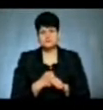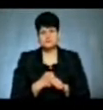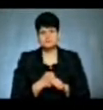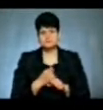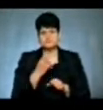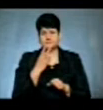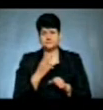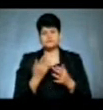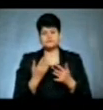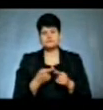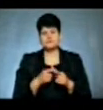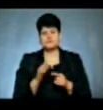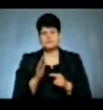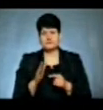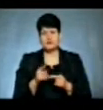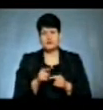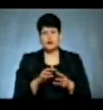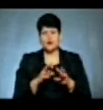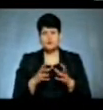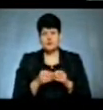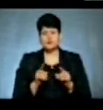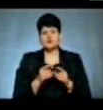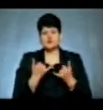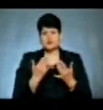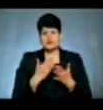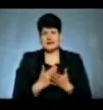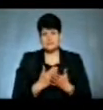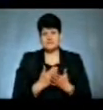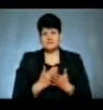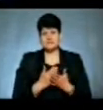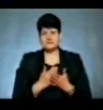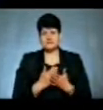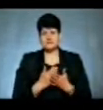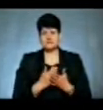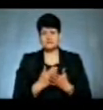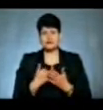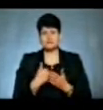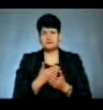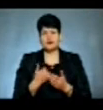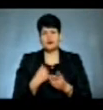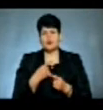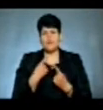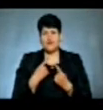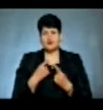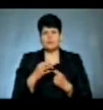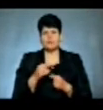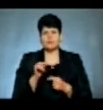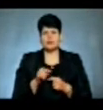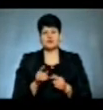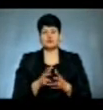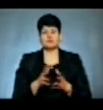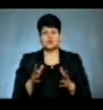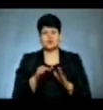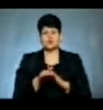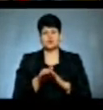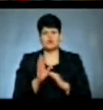це буде. Але по тих об'ємах, що вже сьогодні є, от, ми говоримо про те, що більшості сховищ